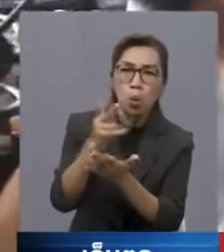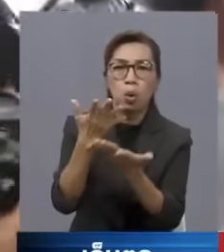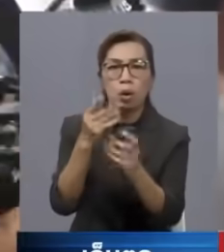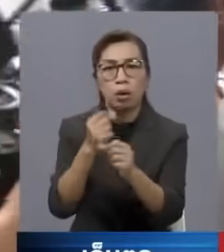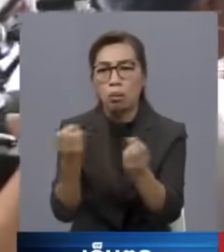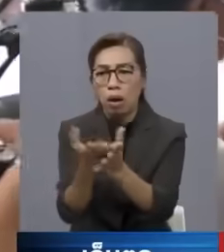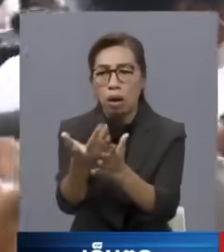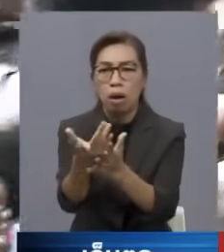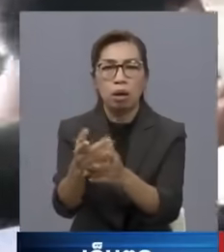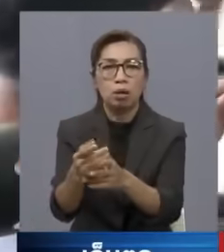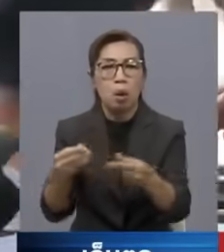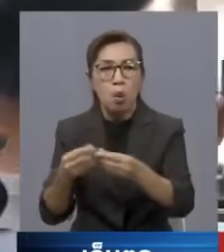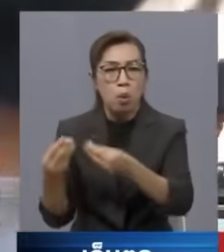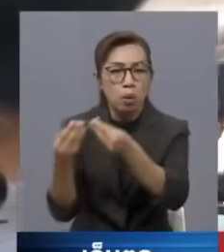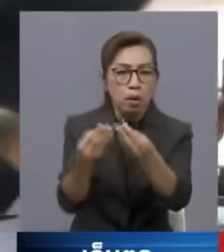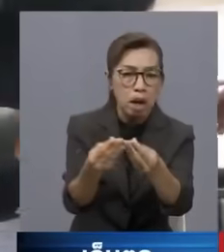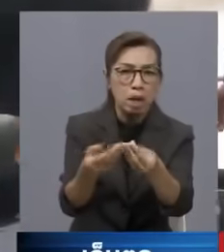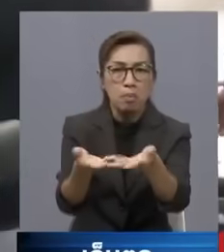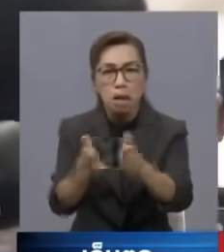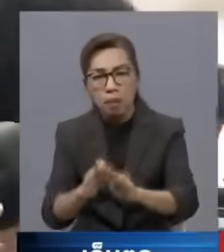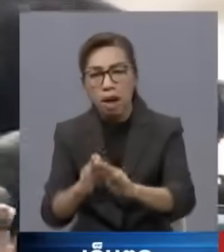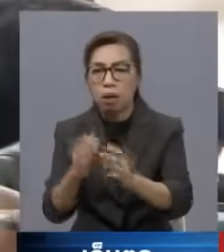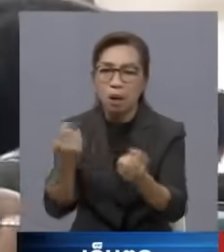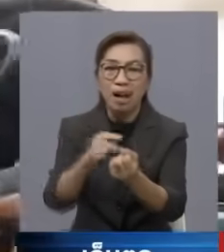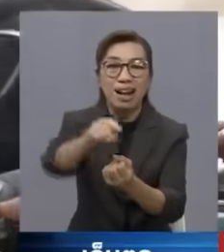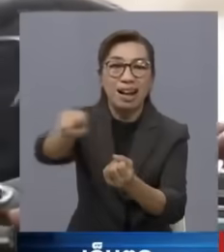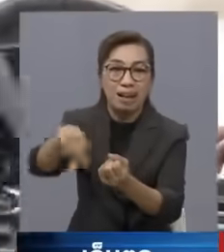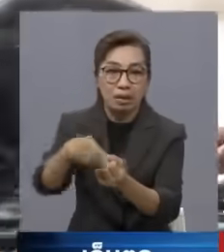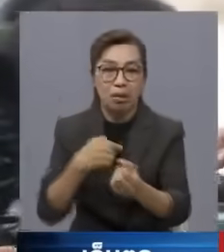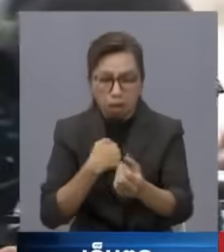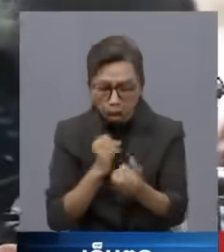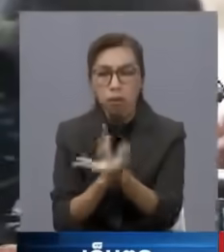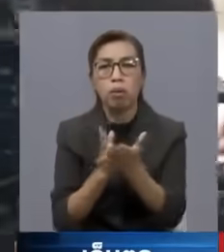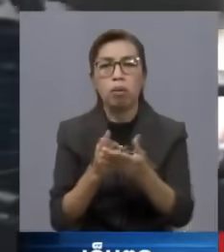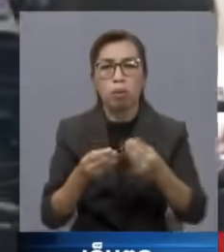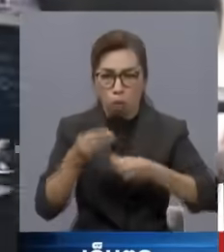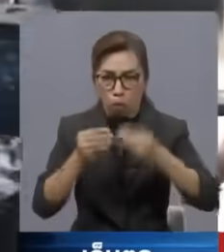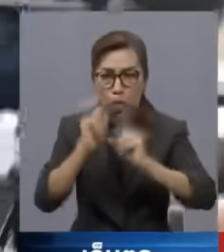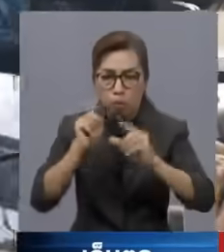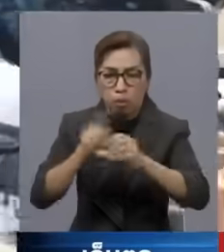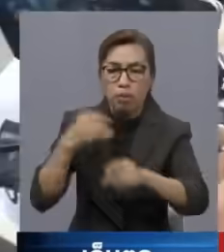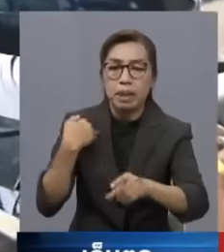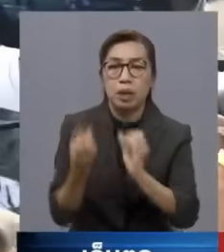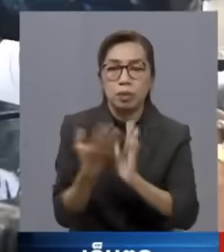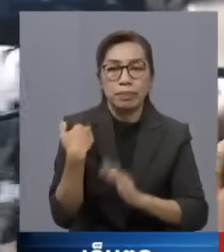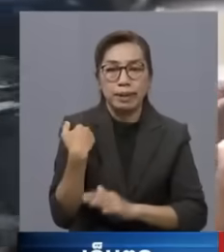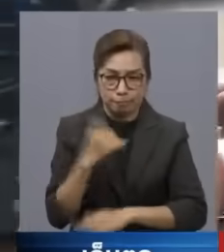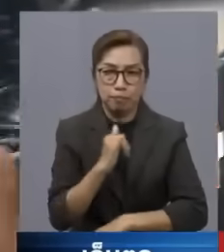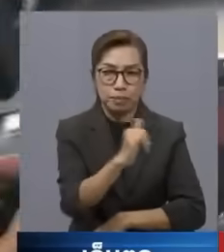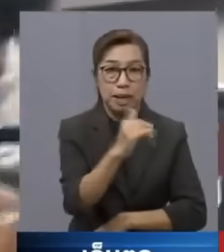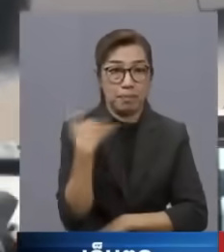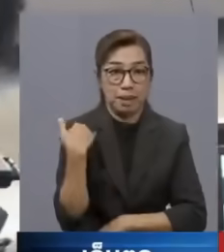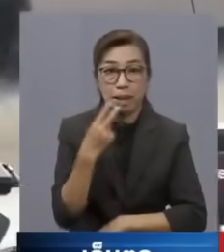แม่บ้านรปภมาเป็นนอมินีเนี่ยนะครับนี่คือความเคลื่อนไหวเมื่อสักครู่ที่ผ่านมานี้เองนะครับคุณชูวิทย์กมลวิศิษฎ์เดินทางเข้าพบ